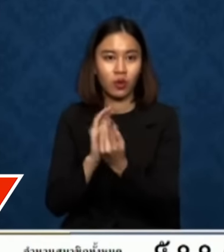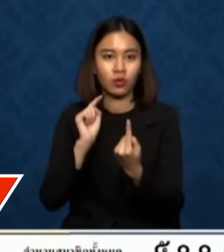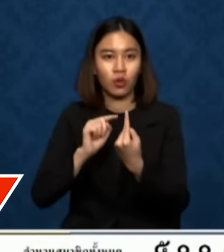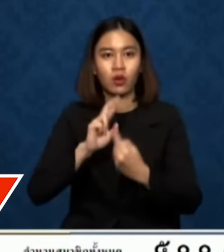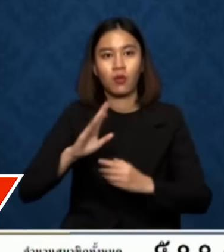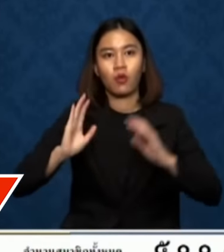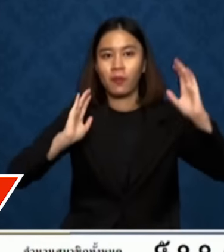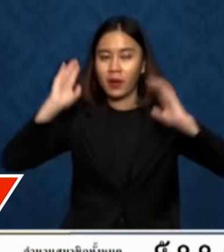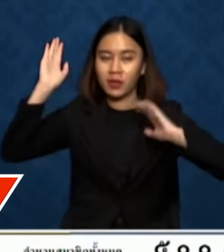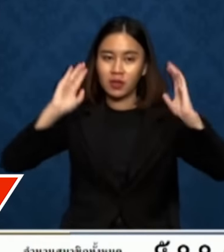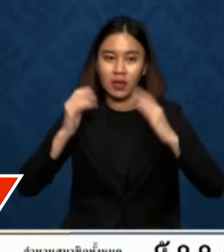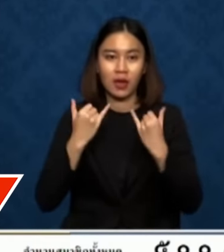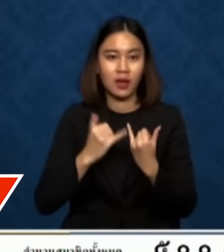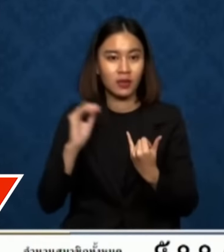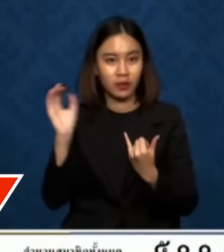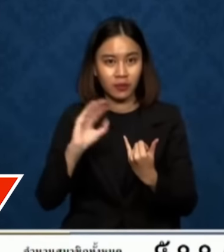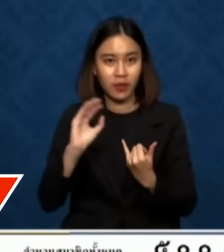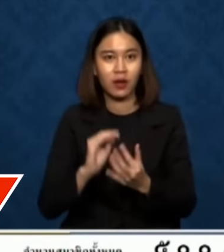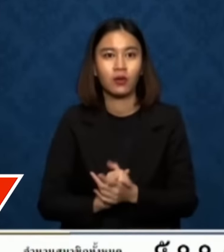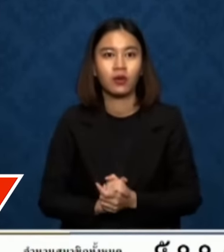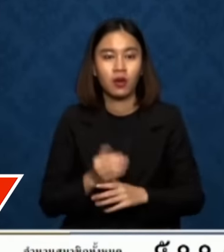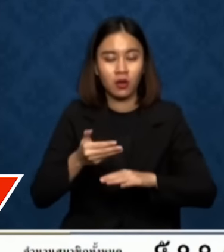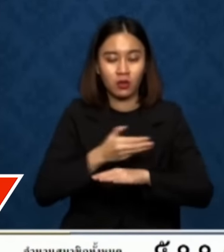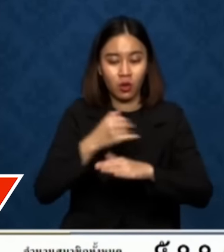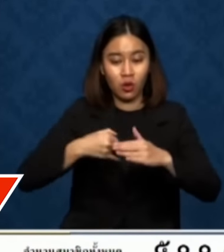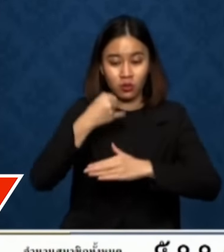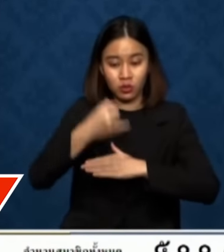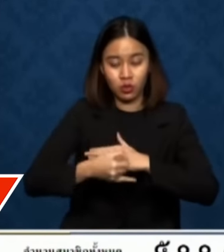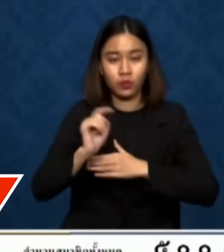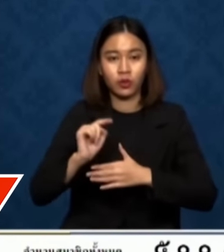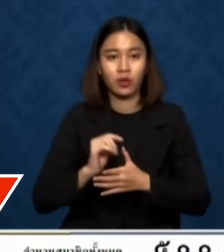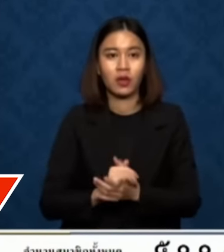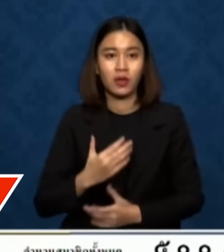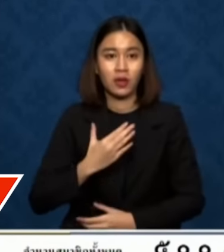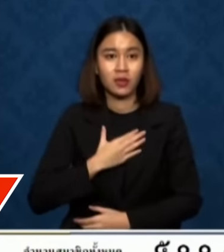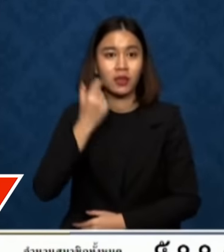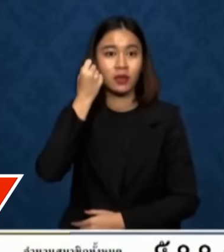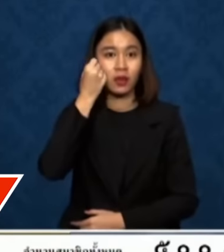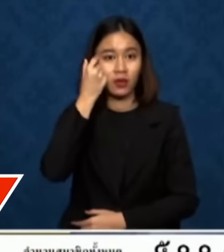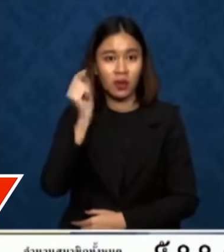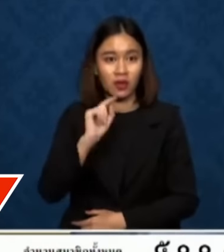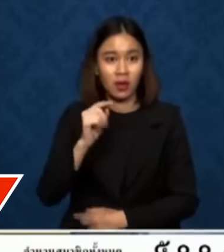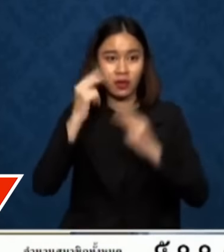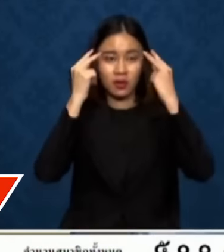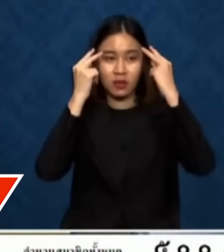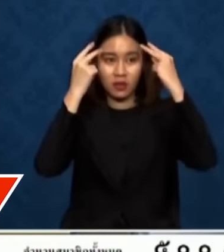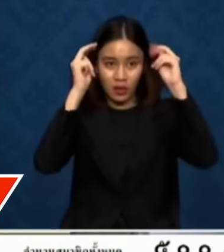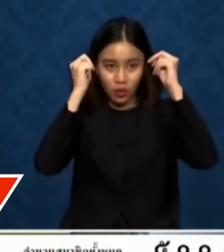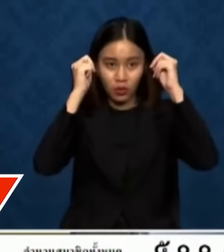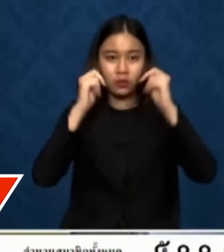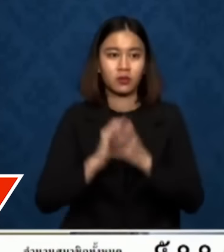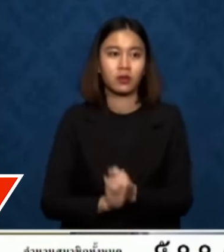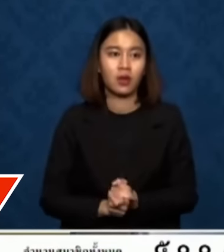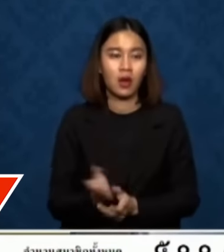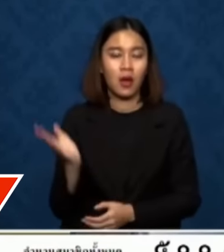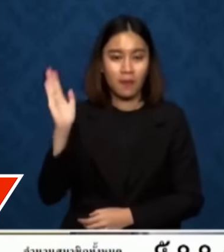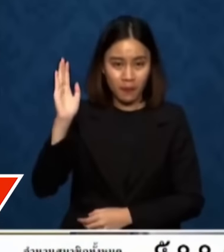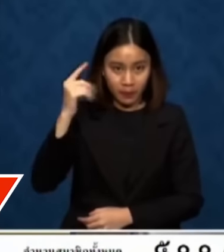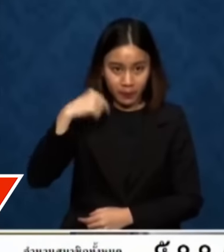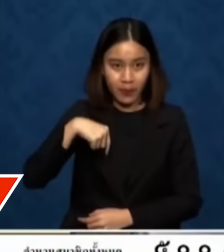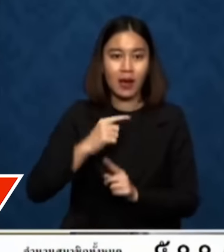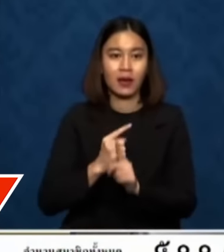ปไตยแบบนี้ค่ะและก่อนจบวันนี้นะคะท่านประธานดิฉันเข้าใจค่ะว่าท่านนายกรัฐมนตรีเข้ามาต